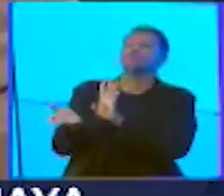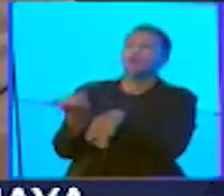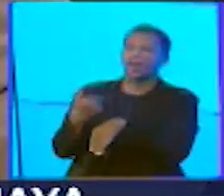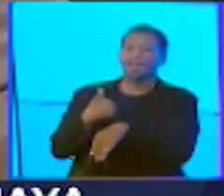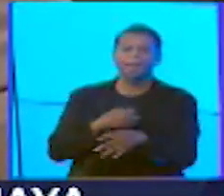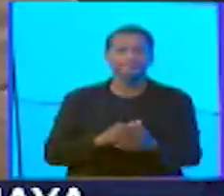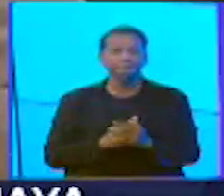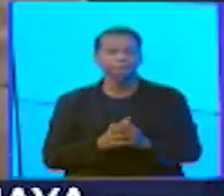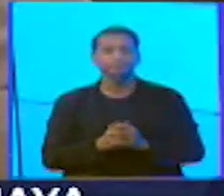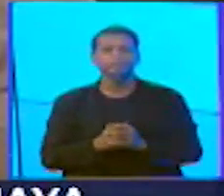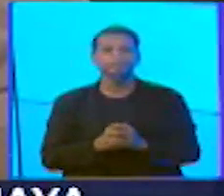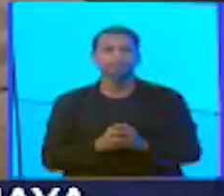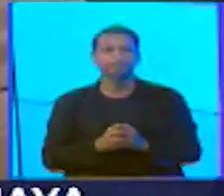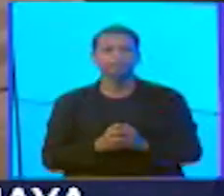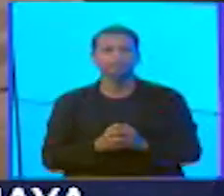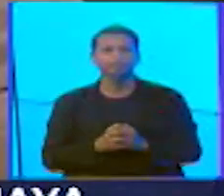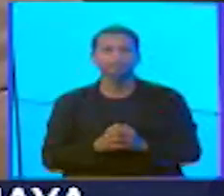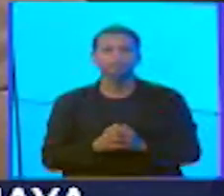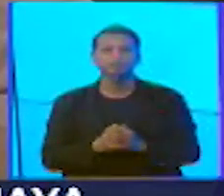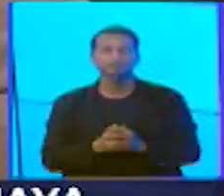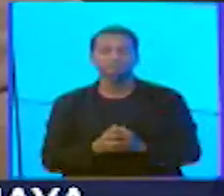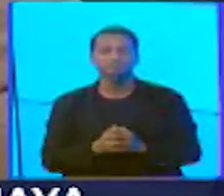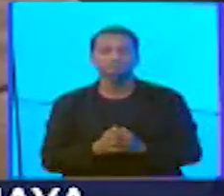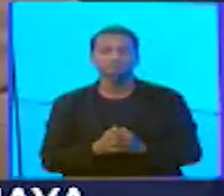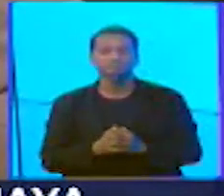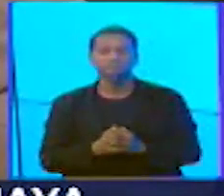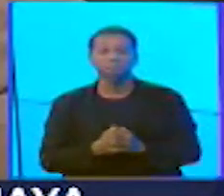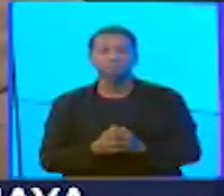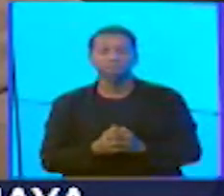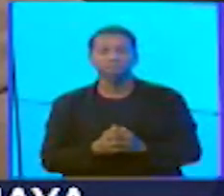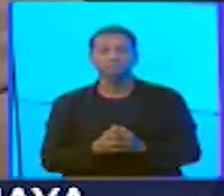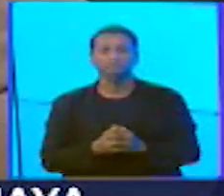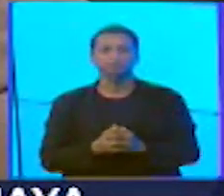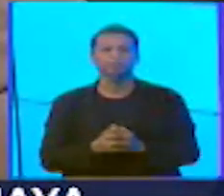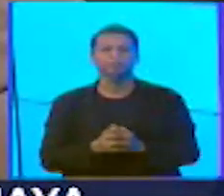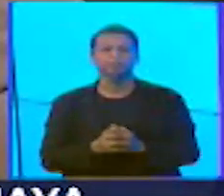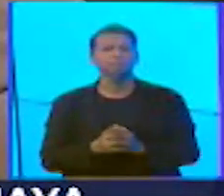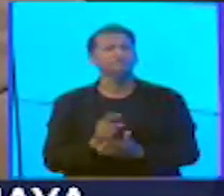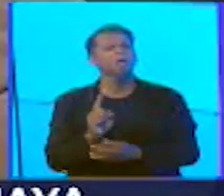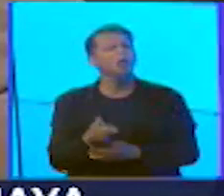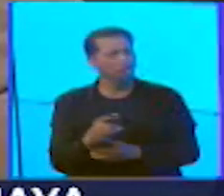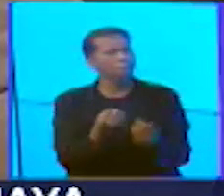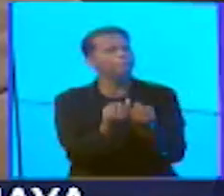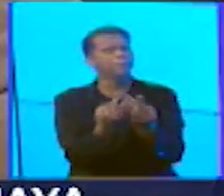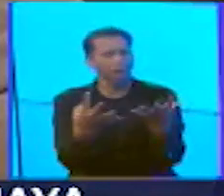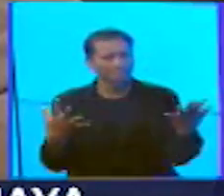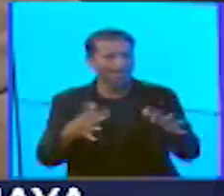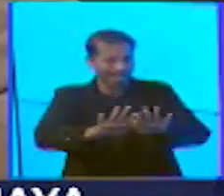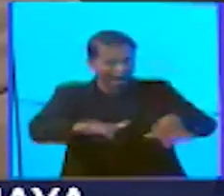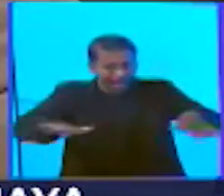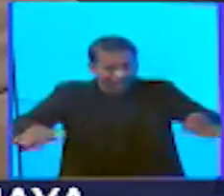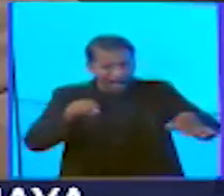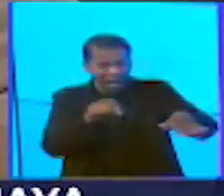nga masih kami ada beberapa segera menjalani nanti-nantikan kami saya ini kan ya